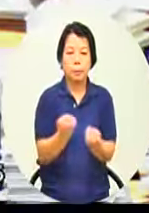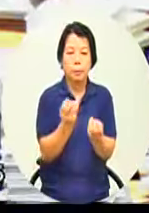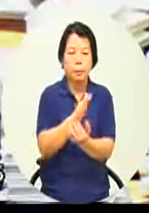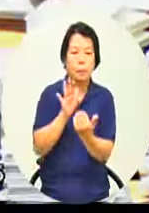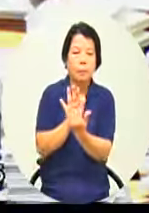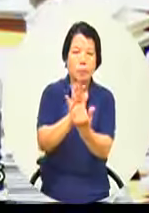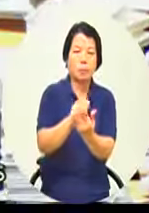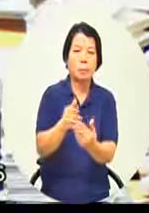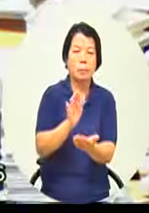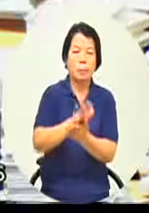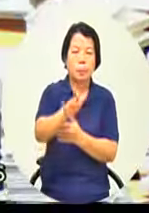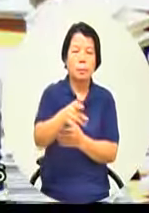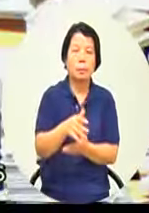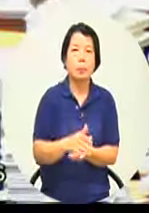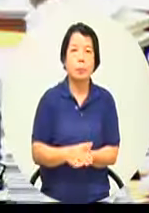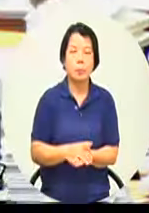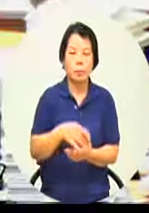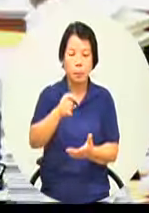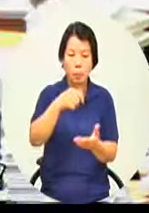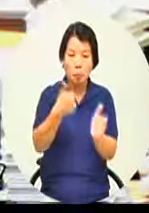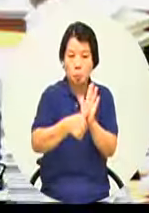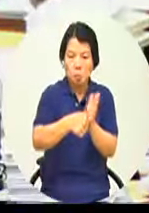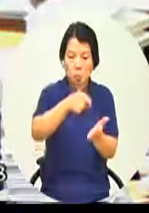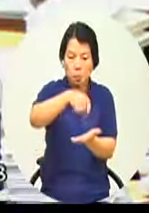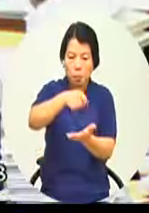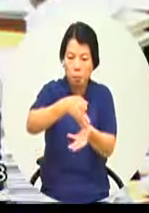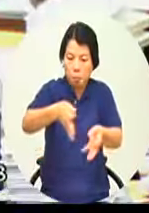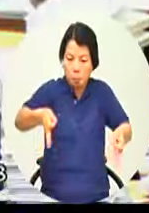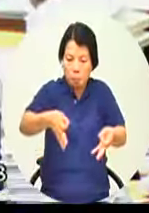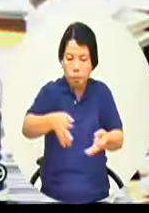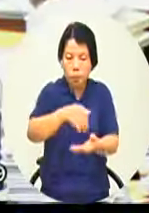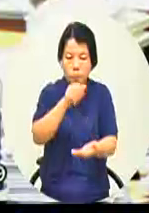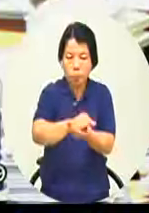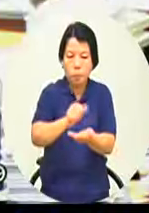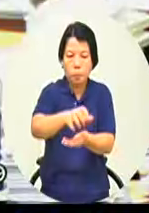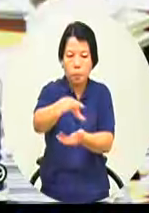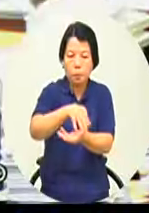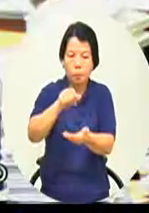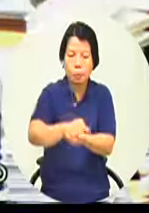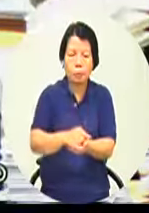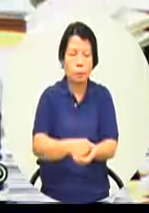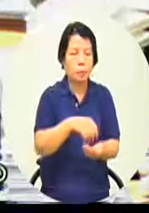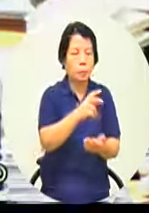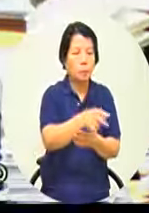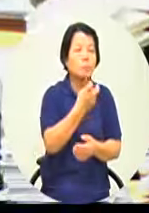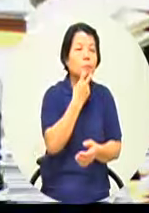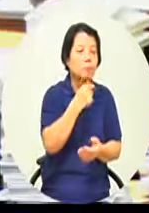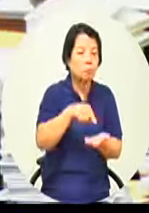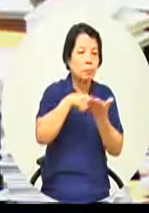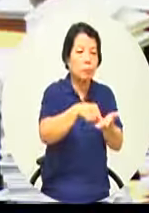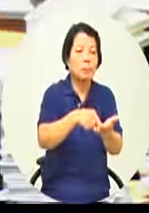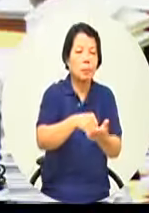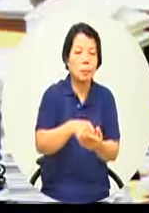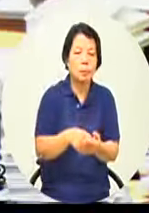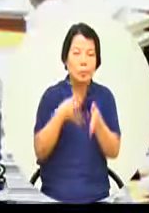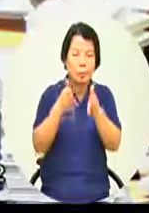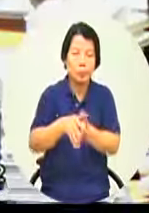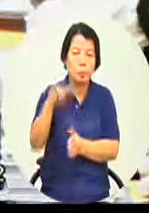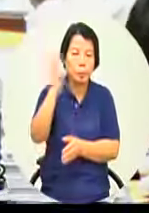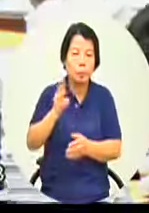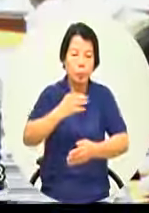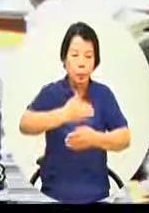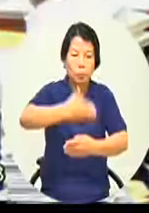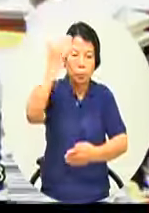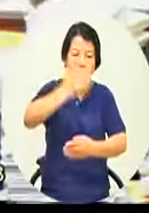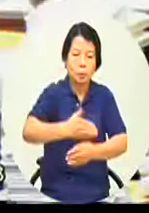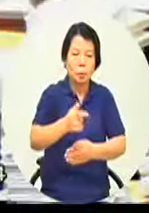建立好那些名册之后，那由局长这边、由市府这边跟中央去争取，尤其是水闸门的部分，就像局长刚才讲的，就